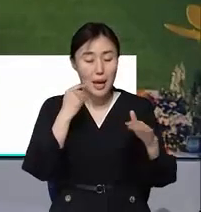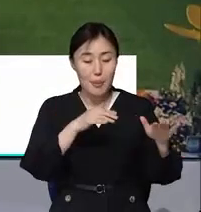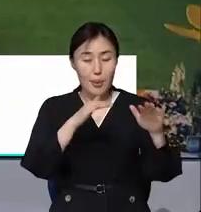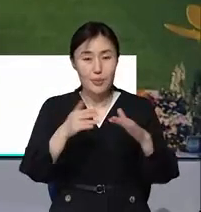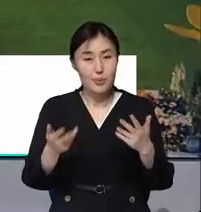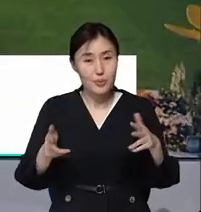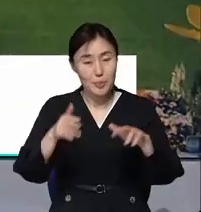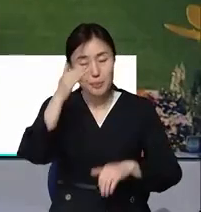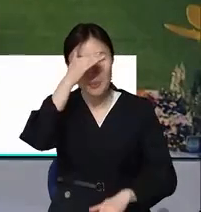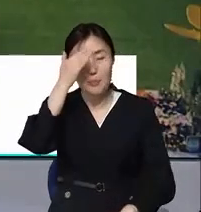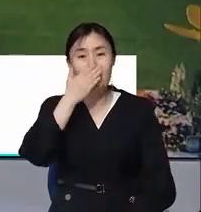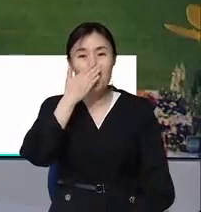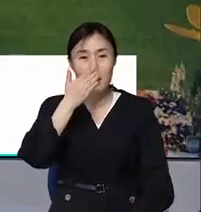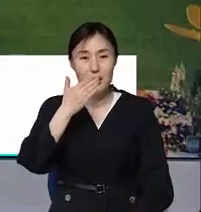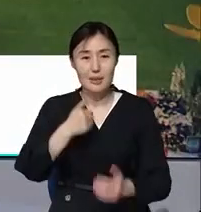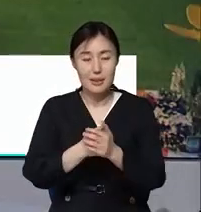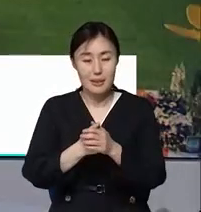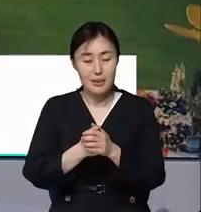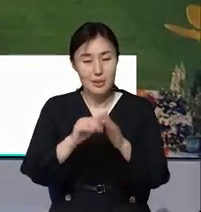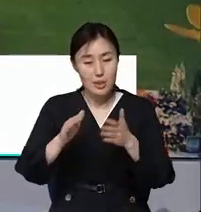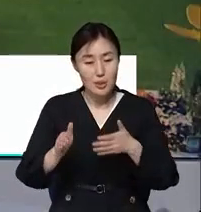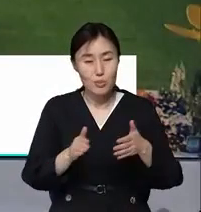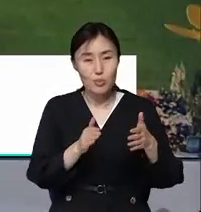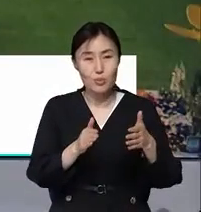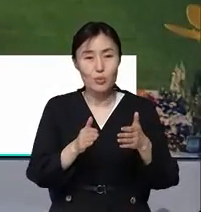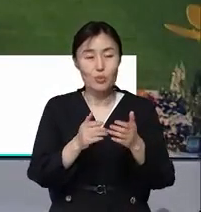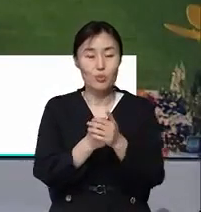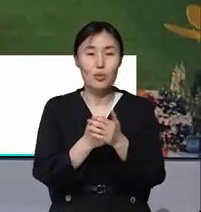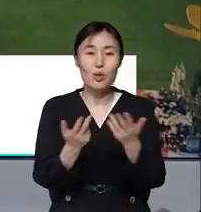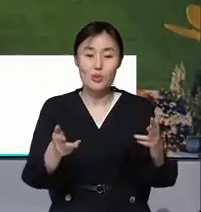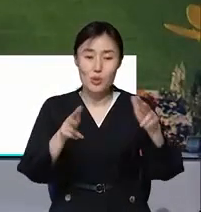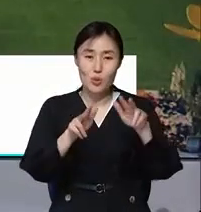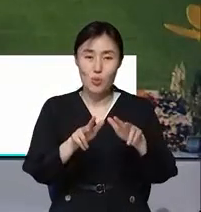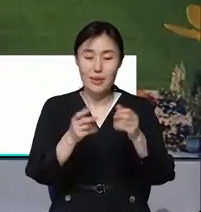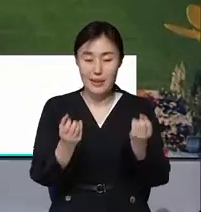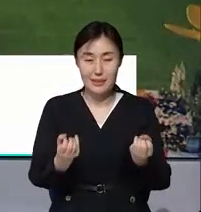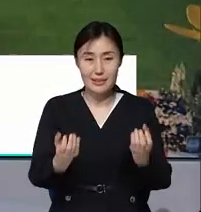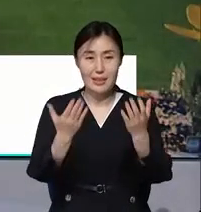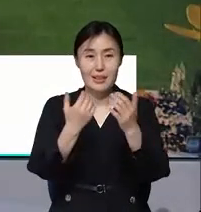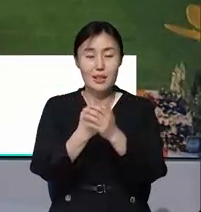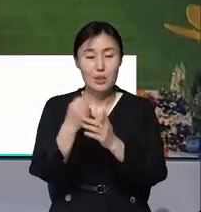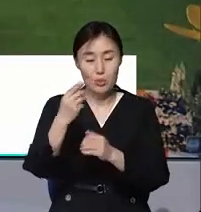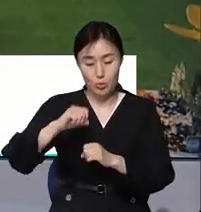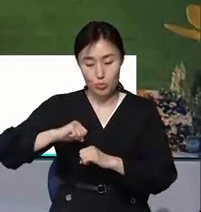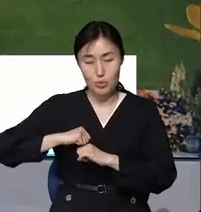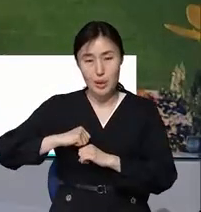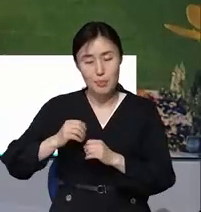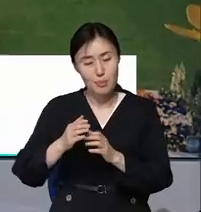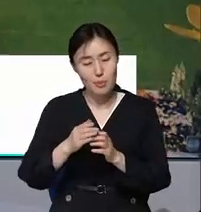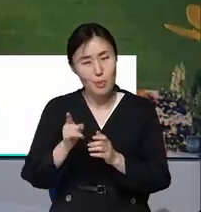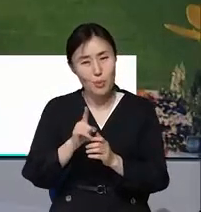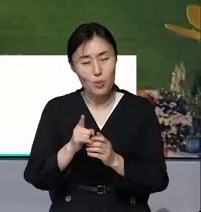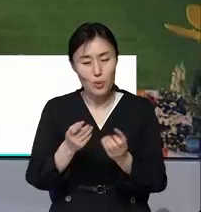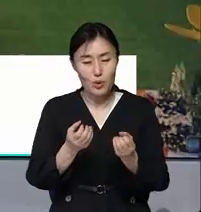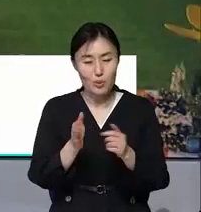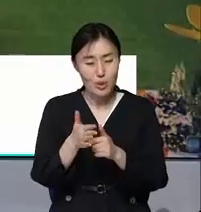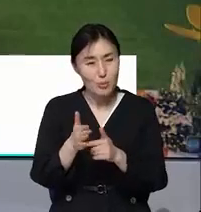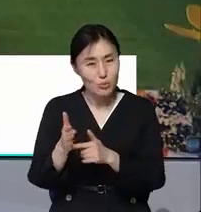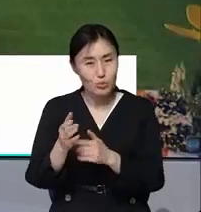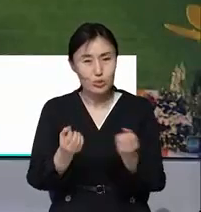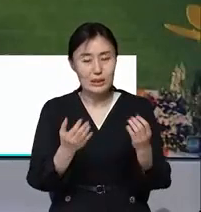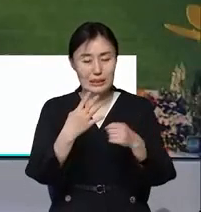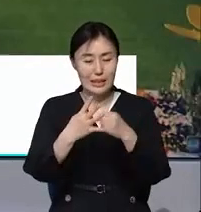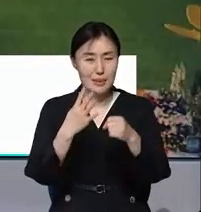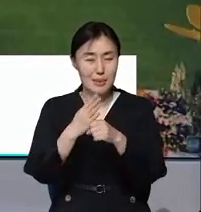수 있는 전라남도 정원 페스티벌이 열리고 있습니다. 게다가 장보고 수산물 축제까지 4년 만에 개최돼